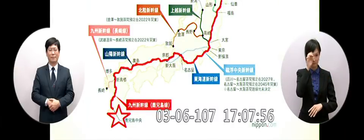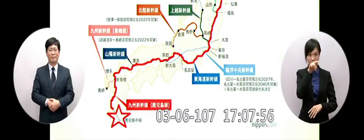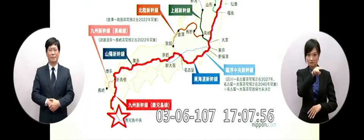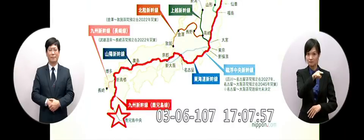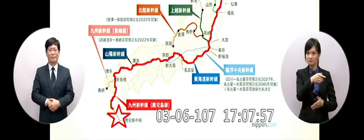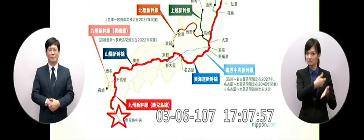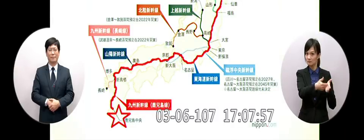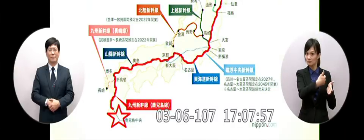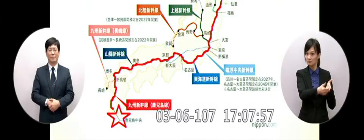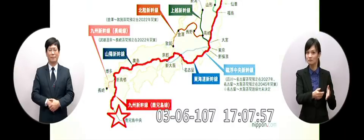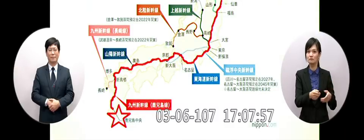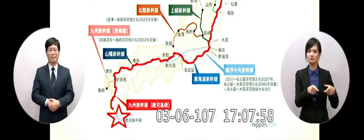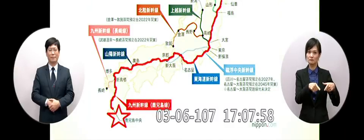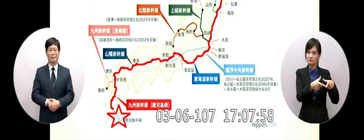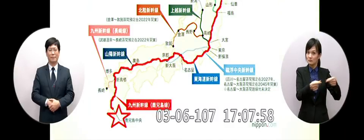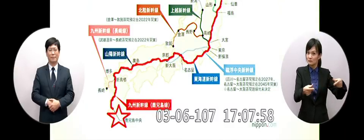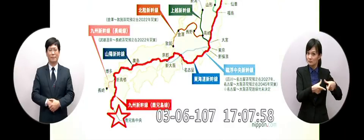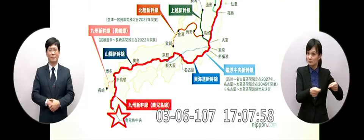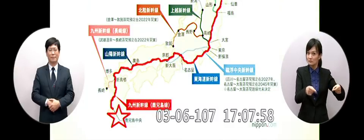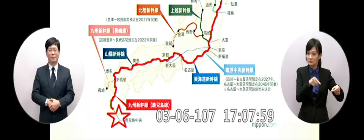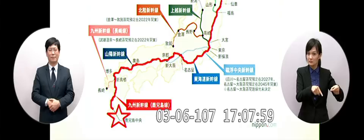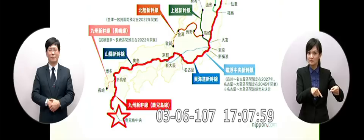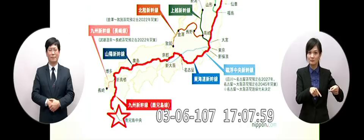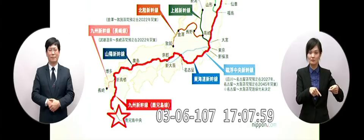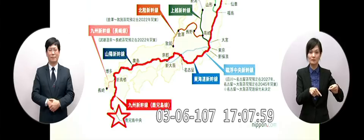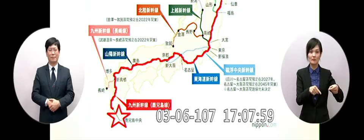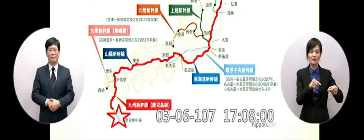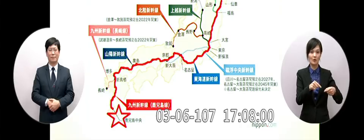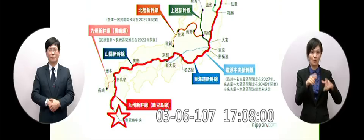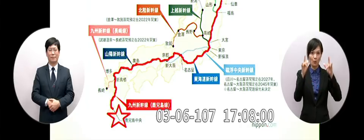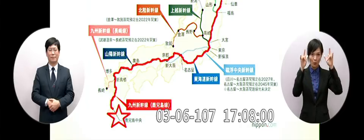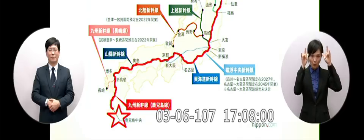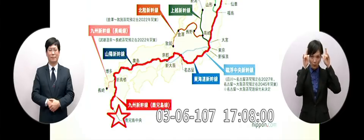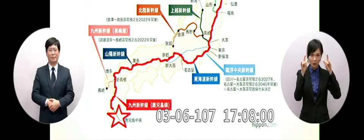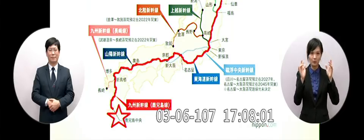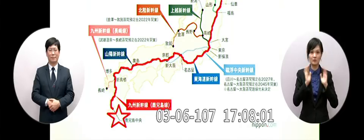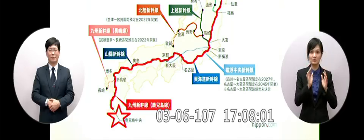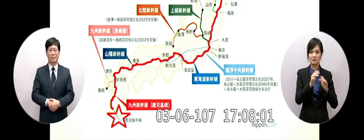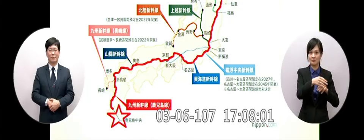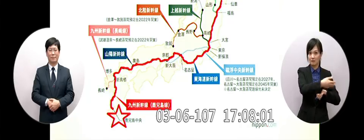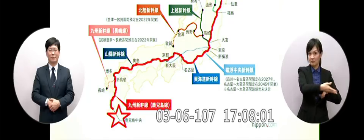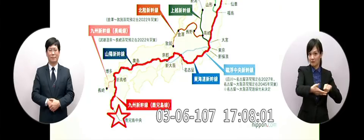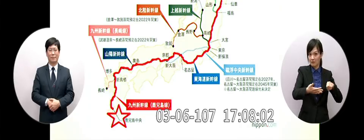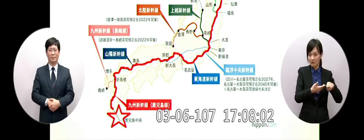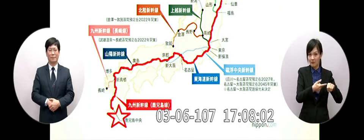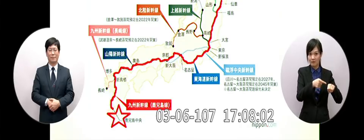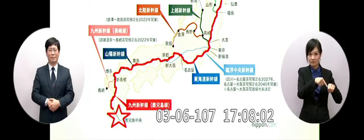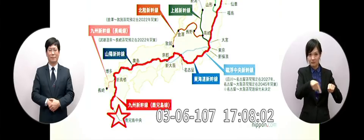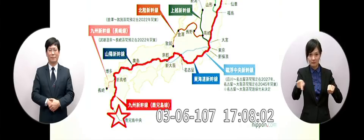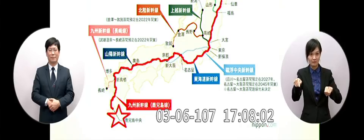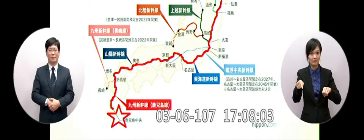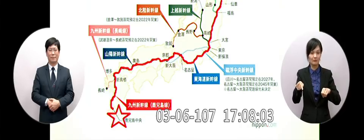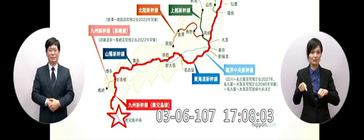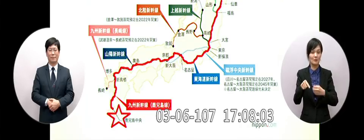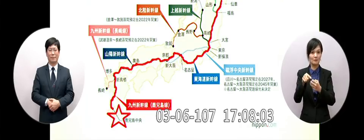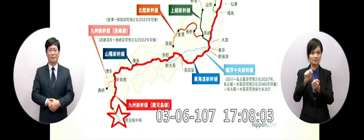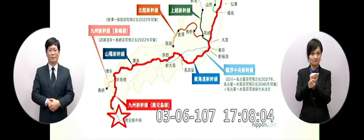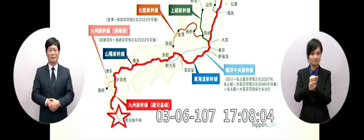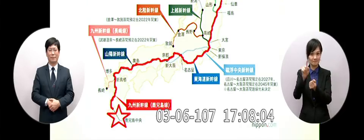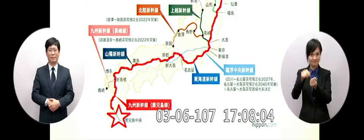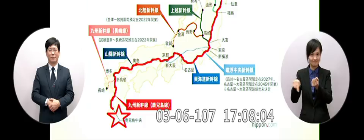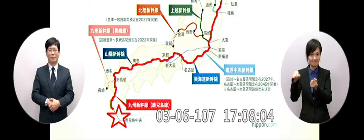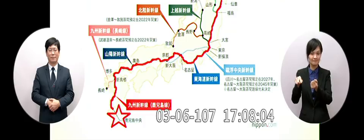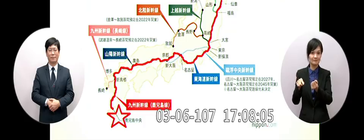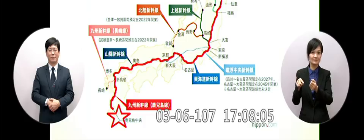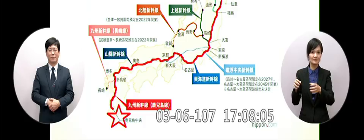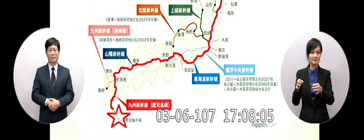个破碎的国家，他从鹿儿岛到札幌一个新干线把它串起来，一米一条哦，部